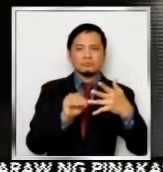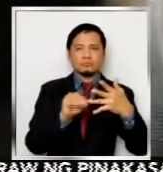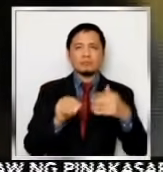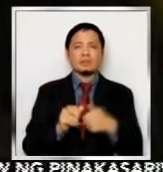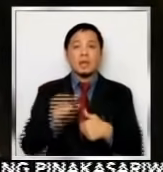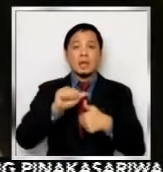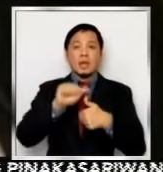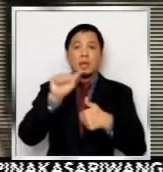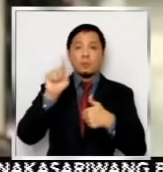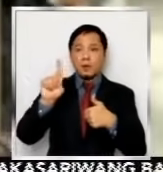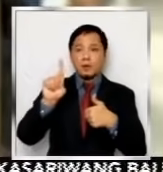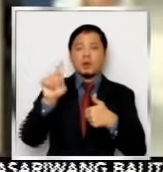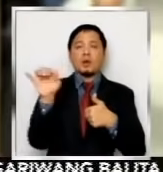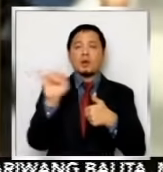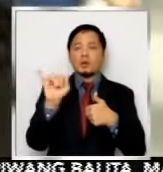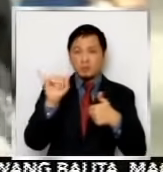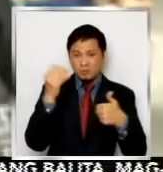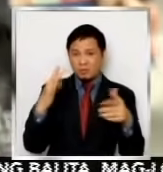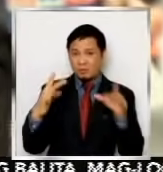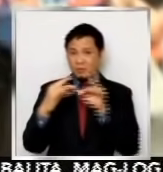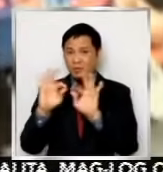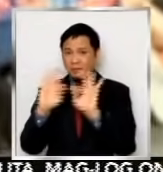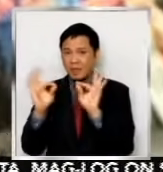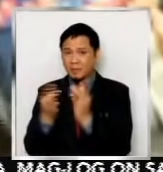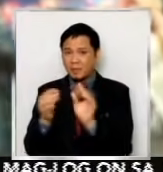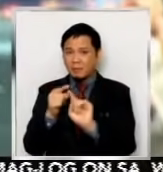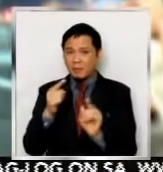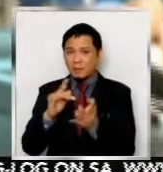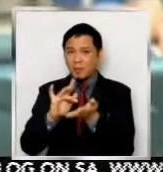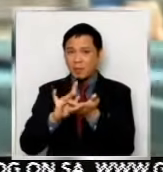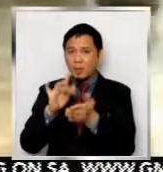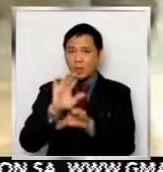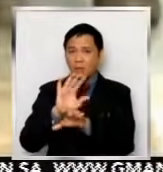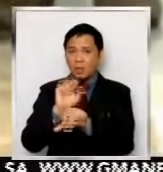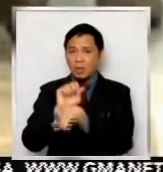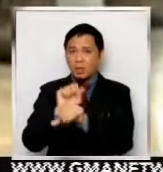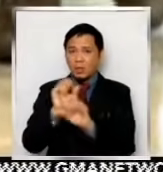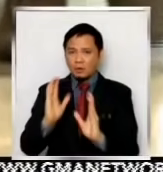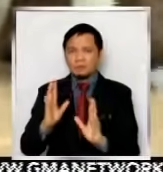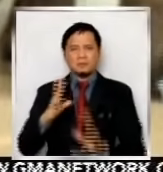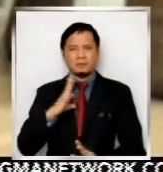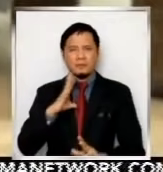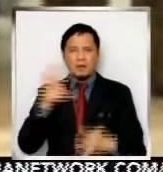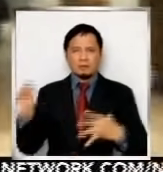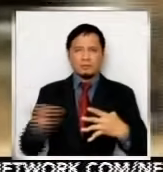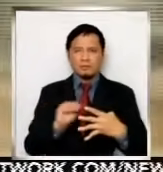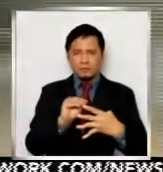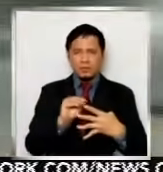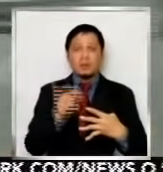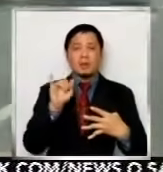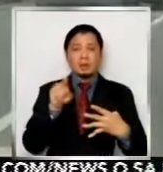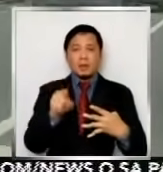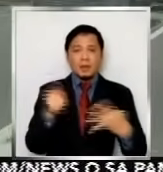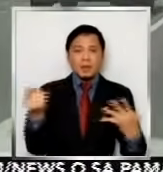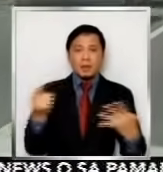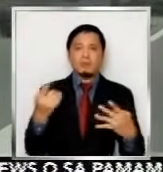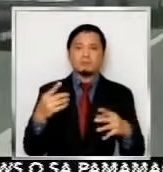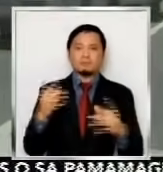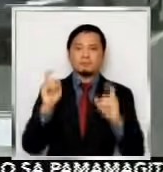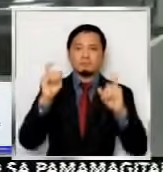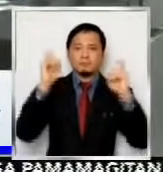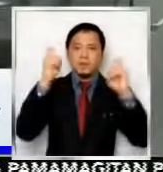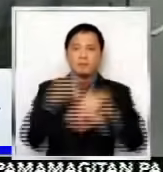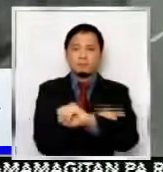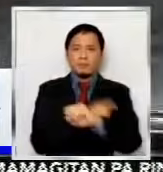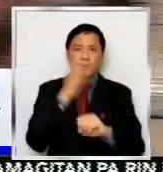ng mga healthcare workers at mga OFW na papaalis sa loob ng 4 na buwan mula sa takdang araw ng pagbabakuna. Ang mas pinasimpleng